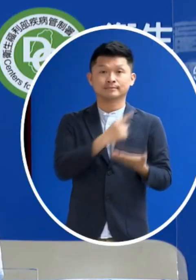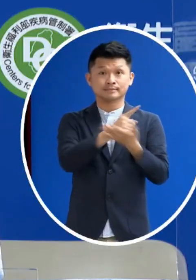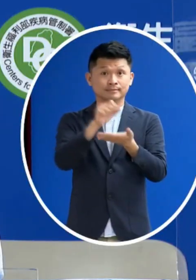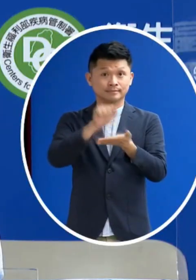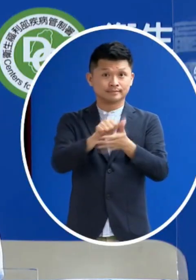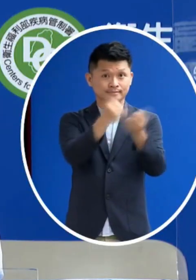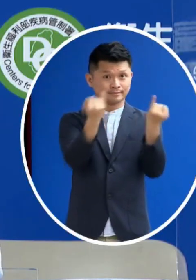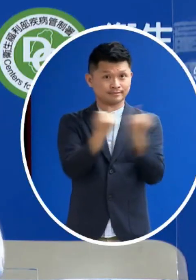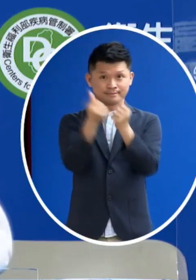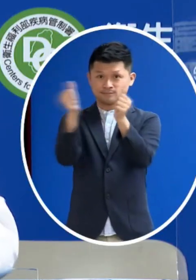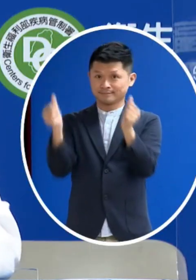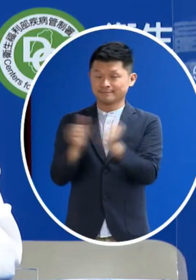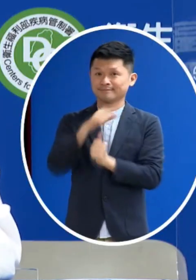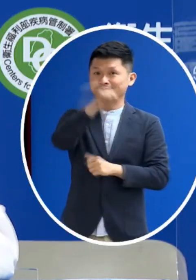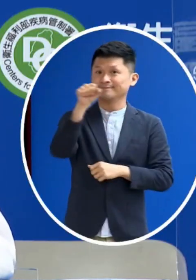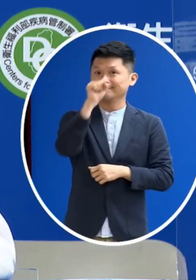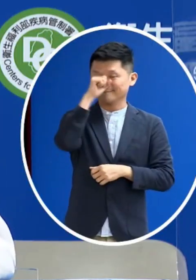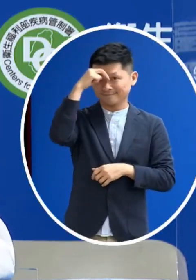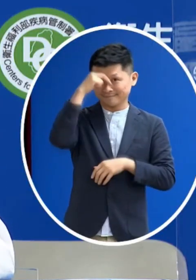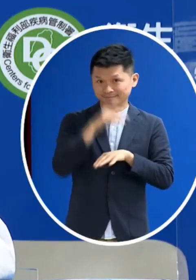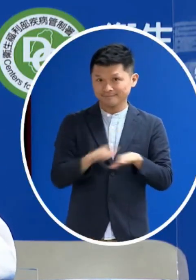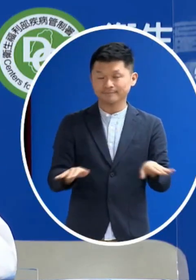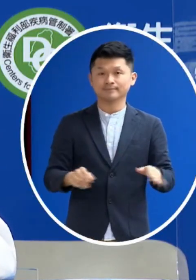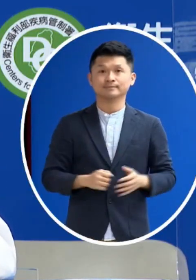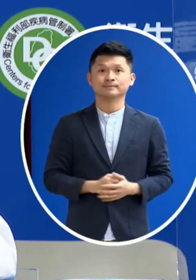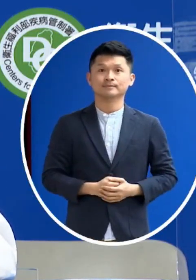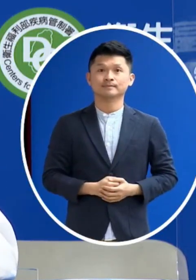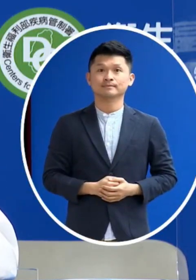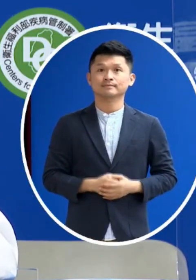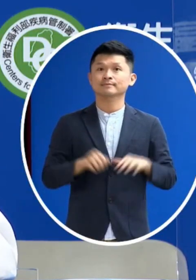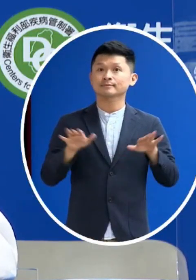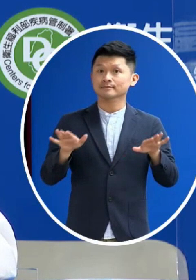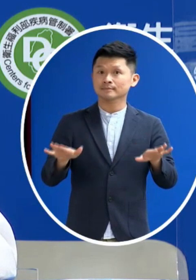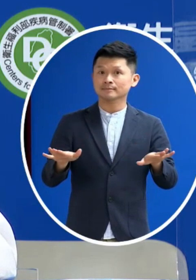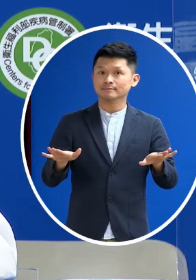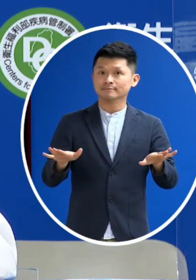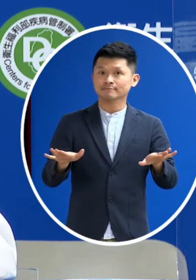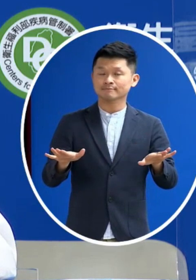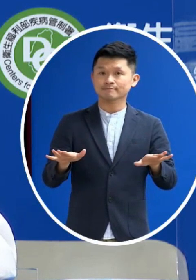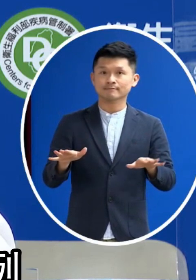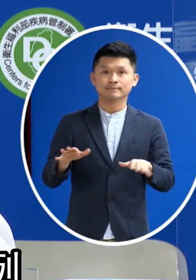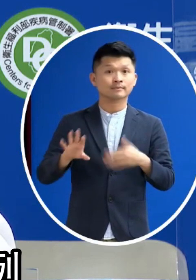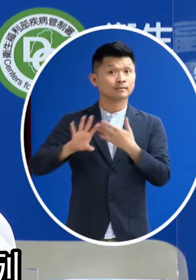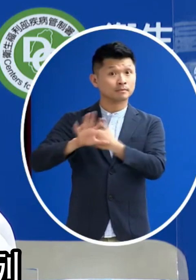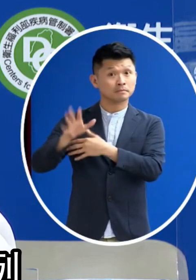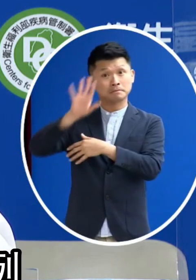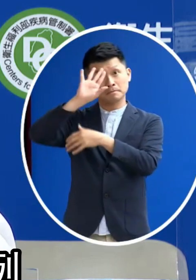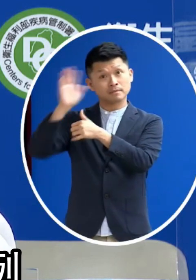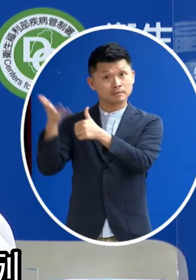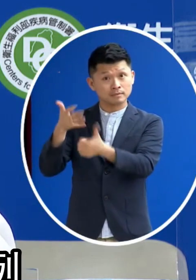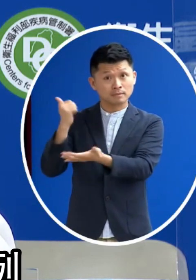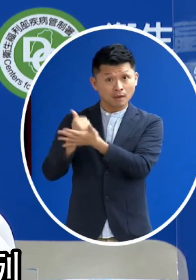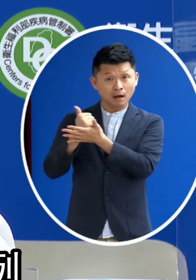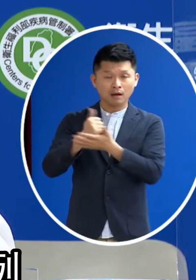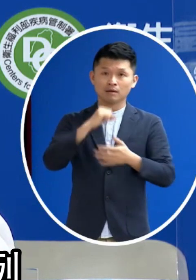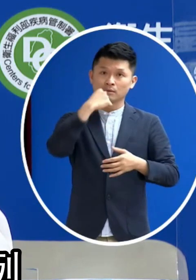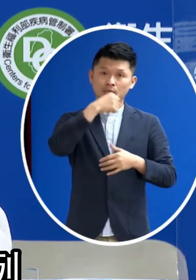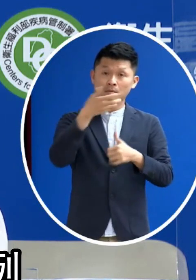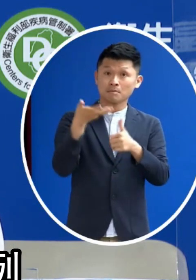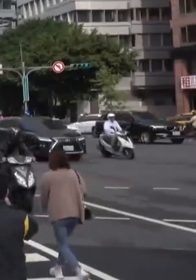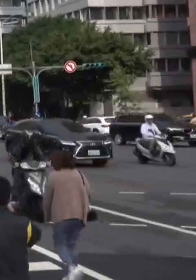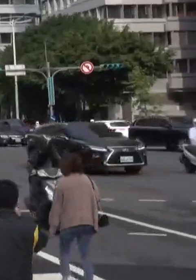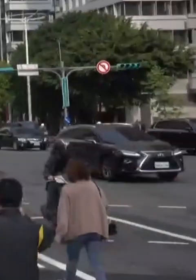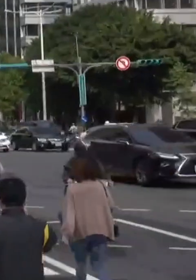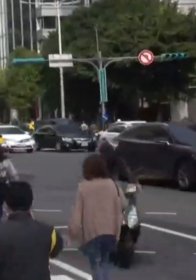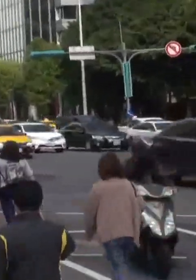各位记者女士先生大家好，大家午安哈。那我们今天没有境外或者是本土的确诊的案